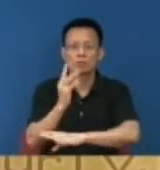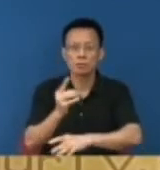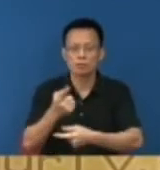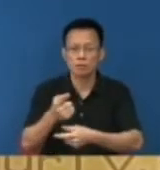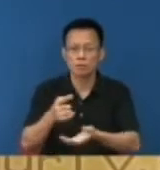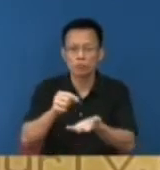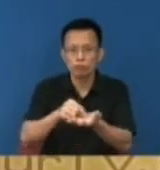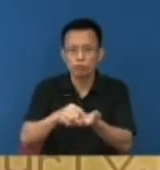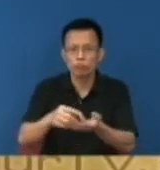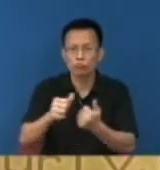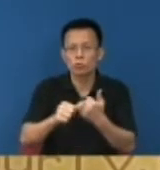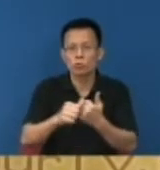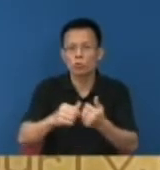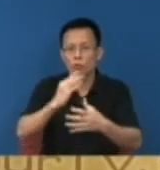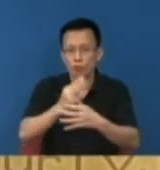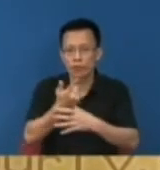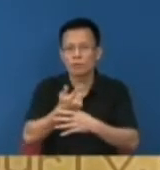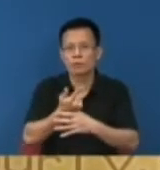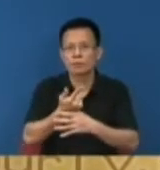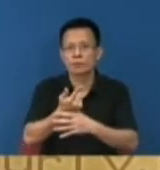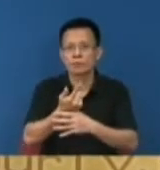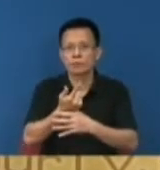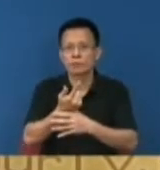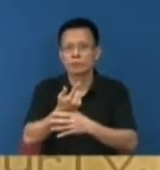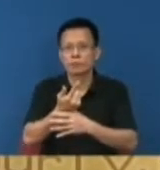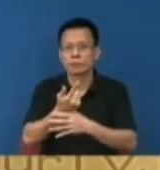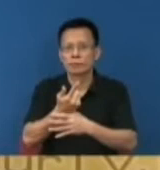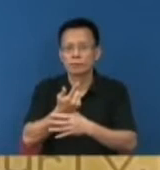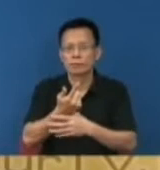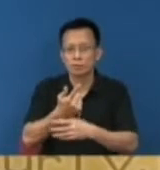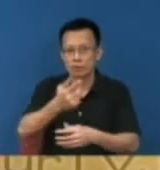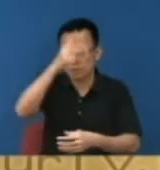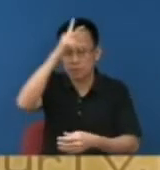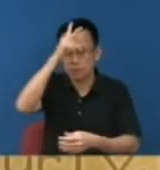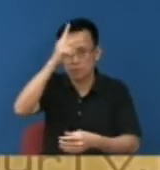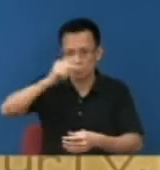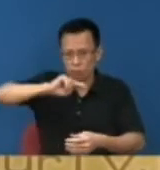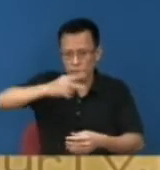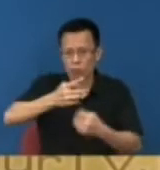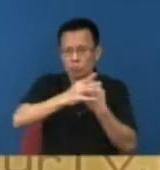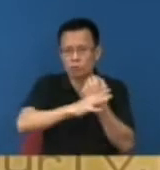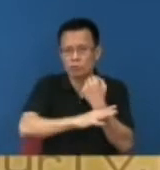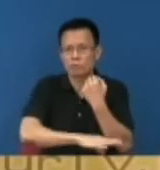首，為呢一個所謂政制改革背書，